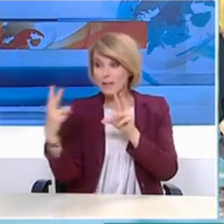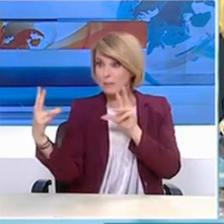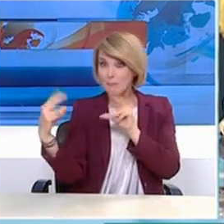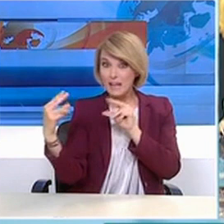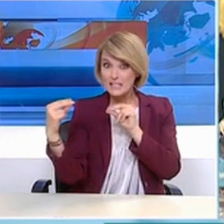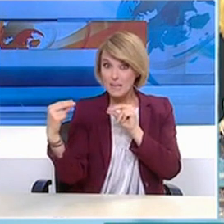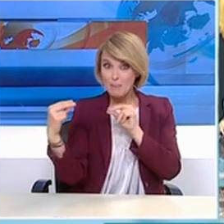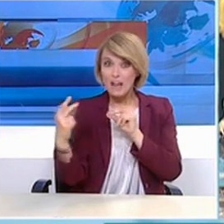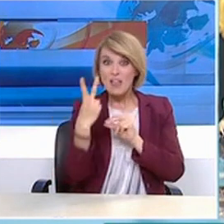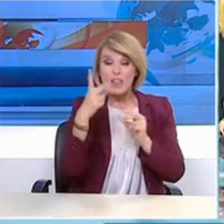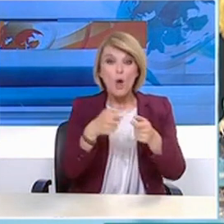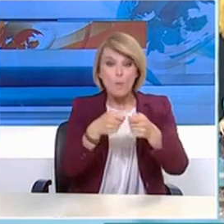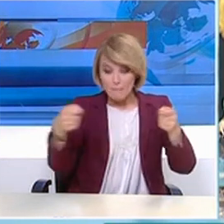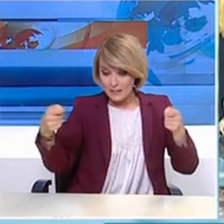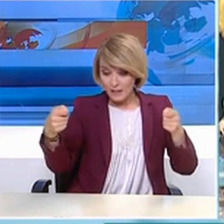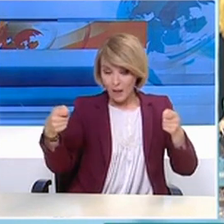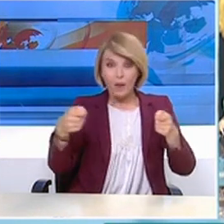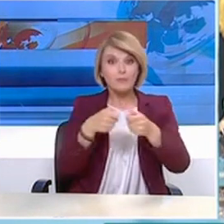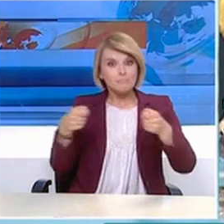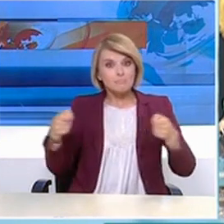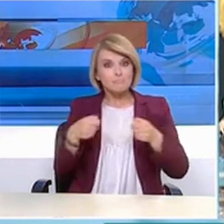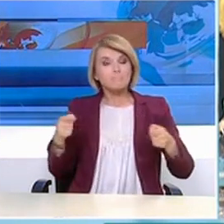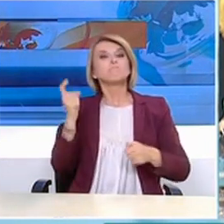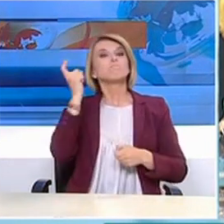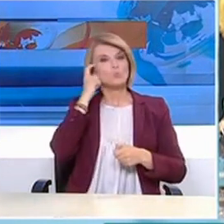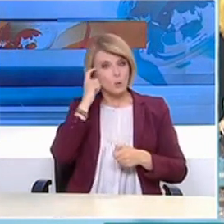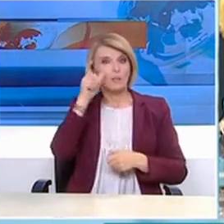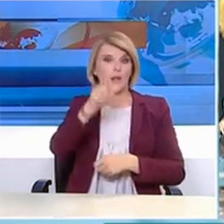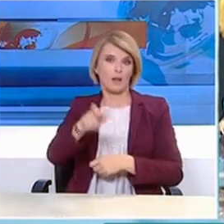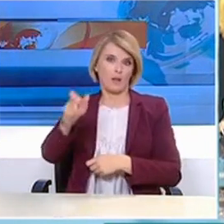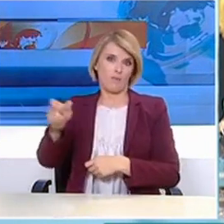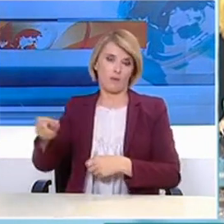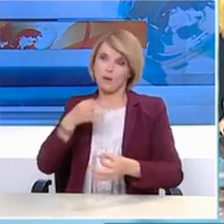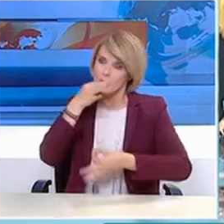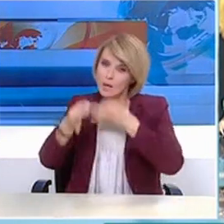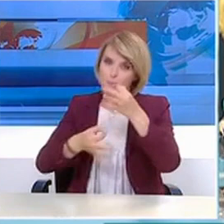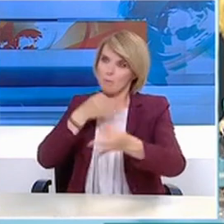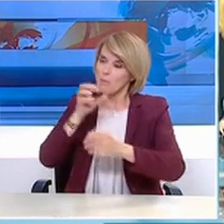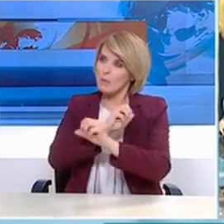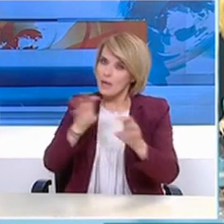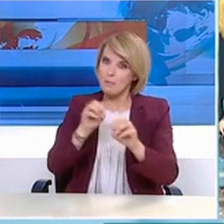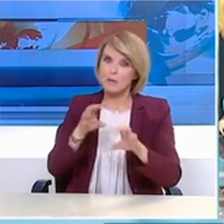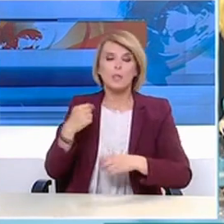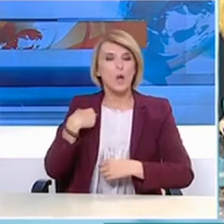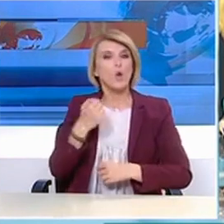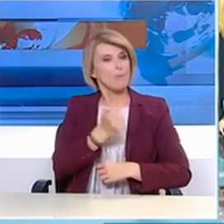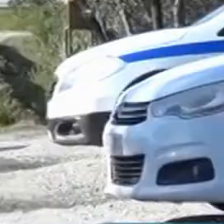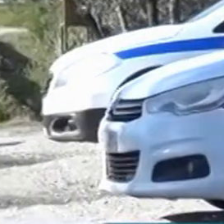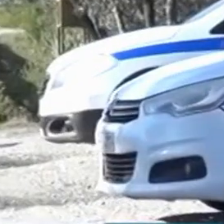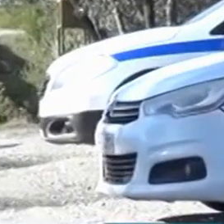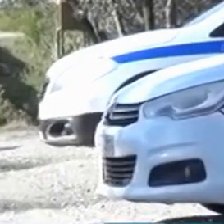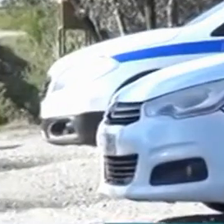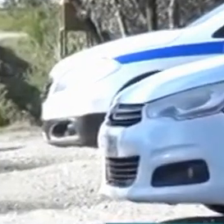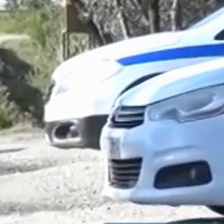2 μέτρα απόσταση μεταξύ όλων. Και νομίζω το κατάλαβαν και αυτοί και το καταλάβαμε και εμείς. Και θεωρώ ότι θα μας βοηθήσουν σε αυτή την προσπάθεια. Τους έχω εμπιστοσύνη.